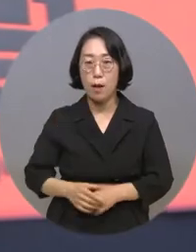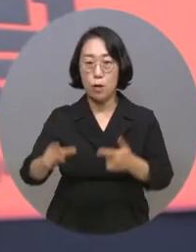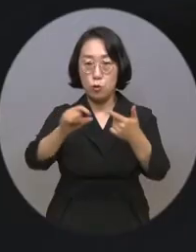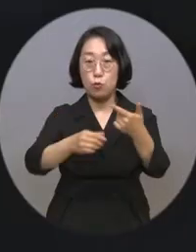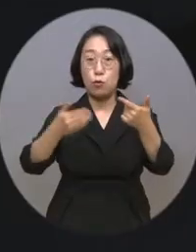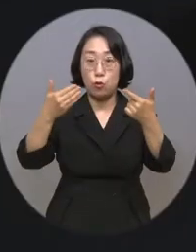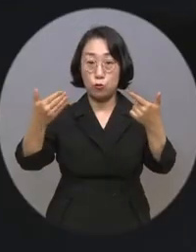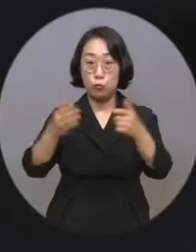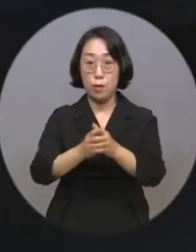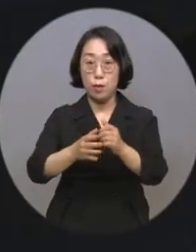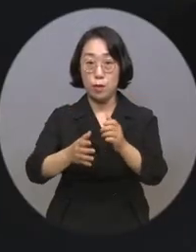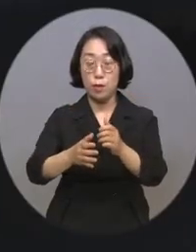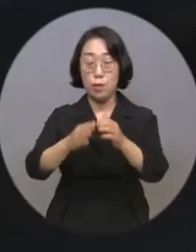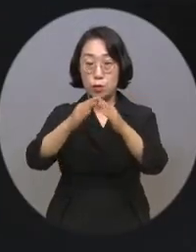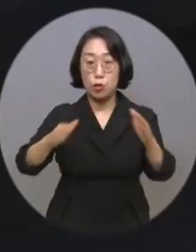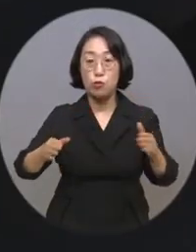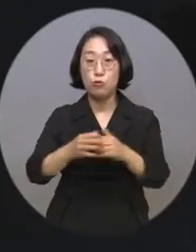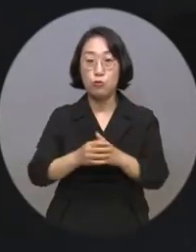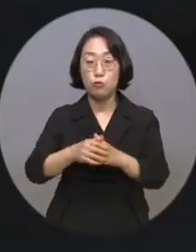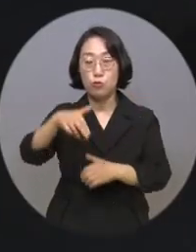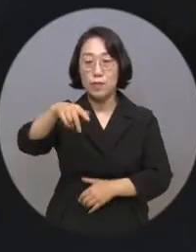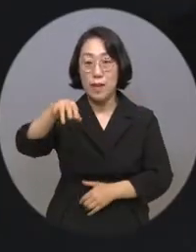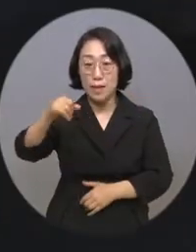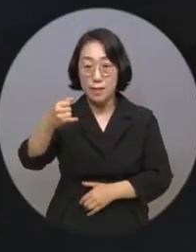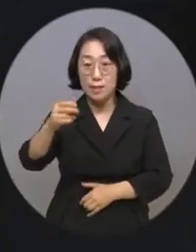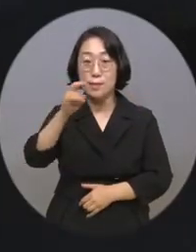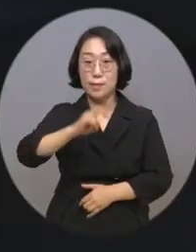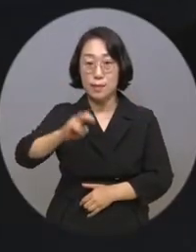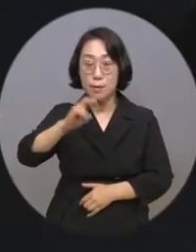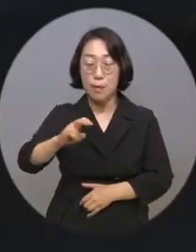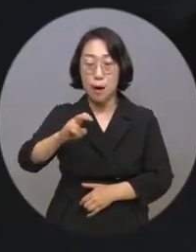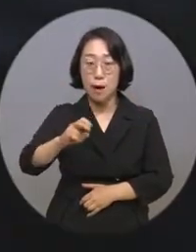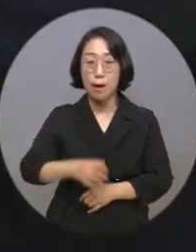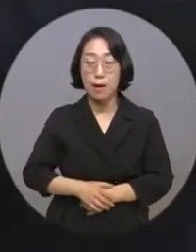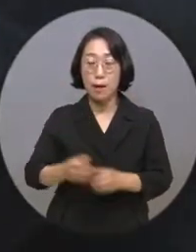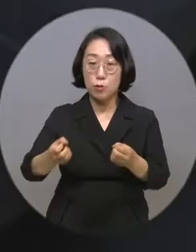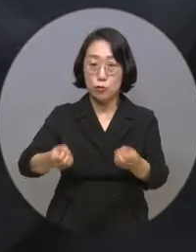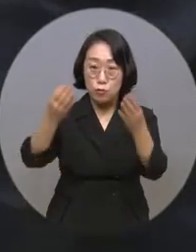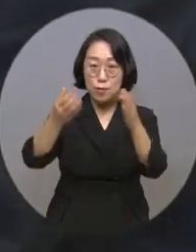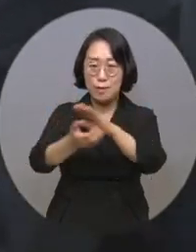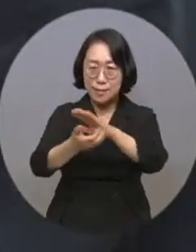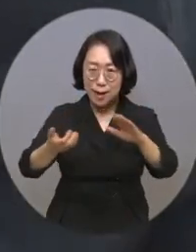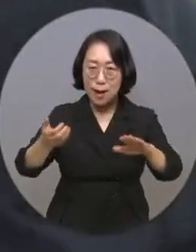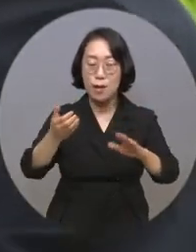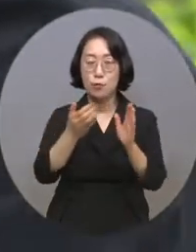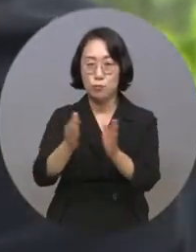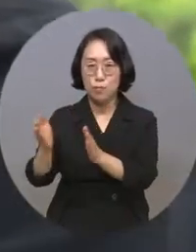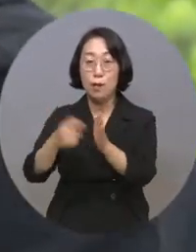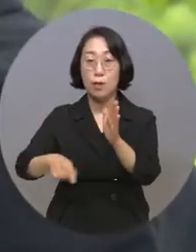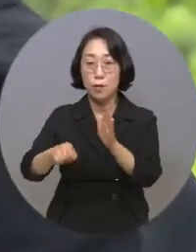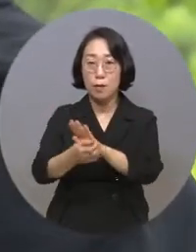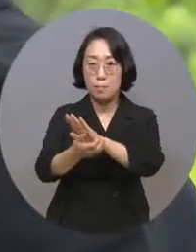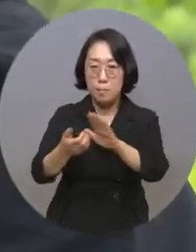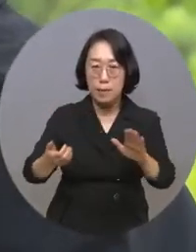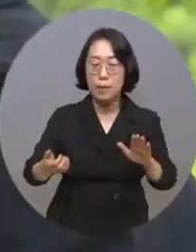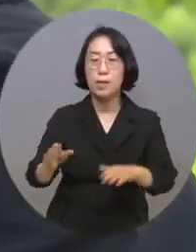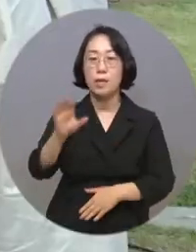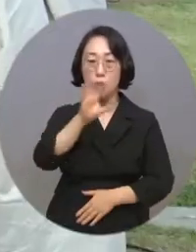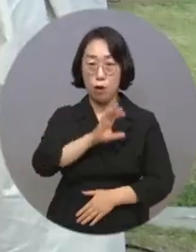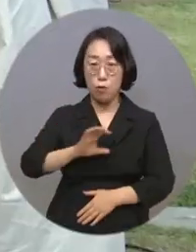9일 전주 스트리트 재즈 페스티벌을 더 완벽하고 풍성하게 진행하기 위해 거리에서 리허설과